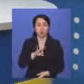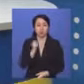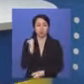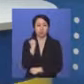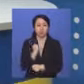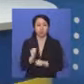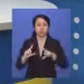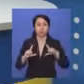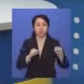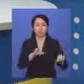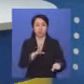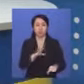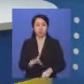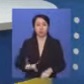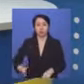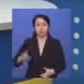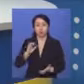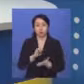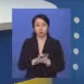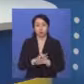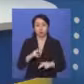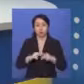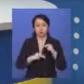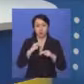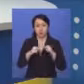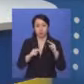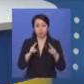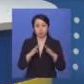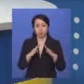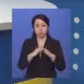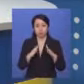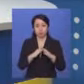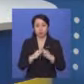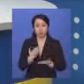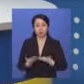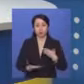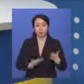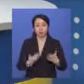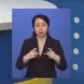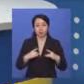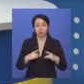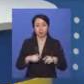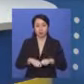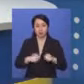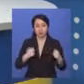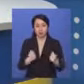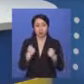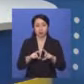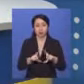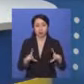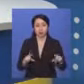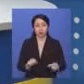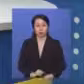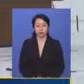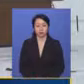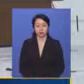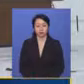с рабочей поездкой побывал в районе и ознакомился с ходом строительства домов и посетил церемонию открытия спортивного